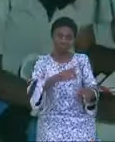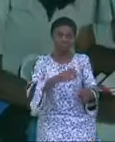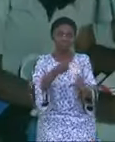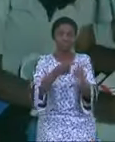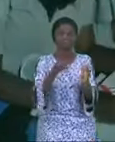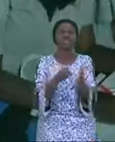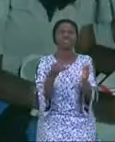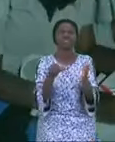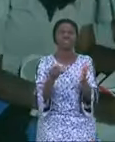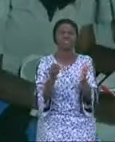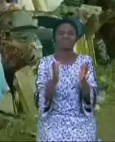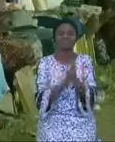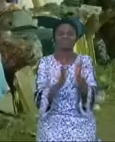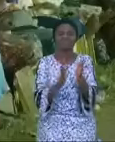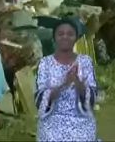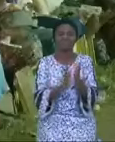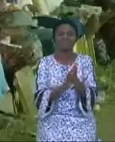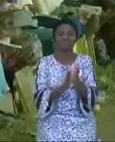ce programme